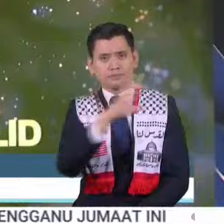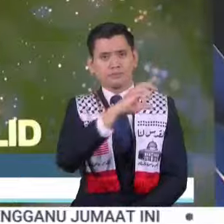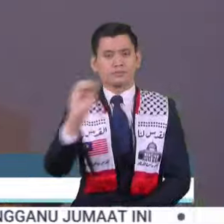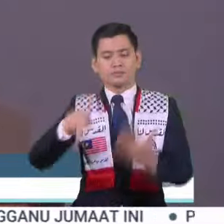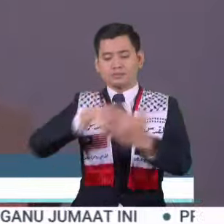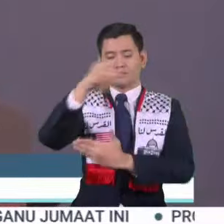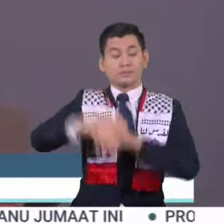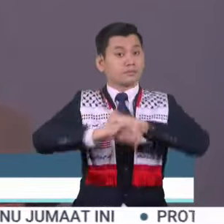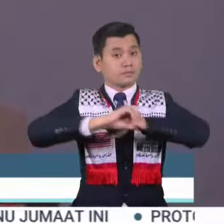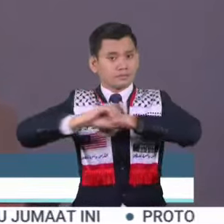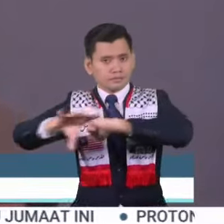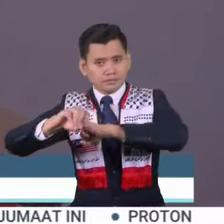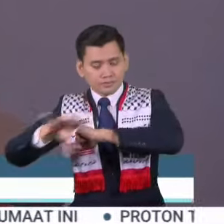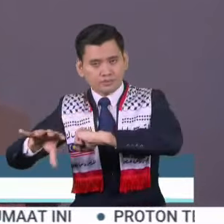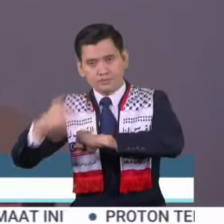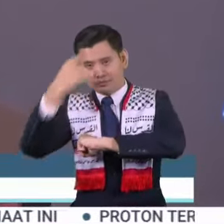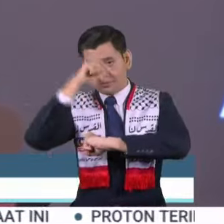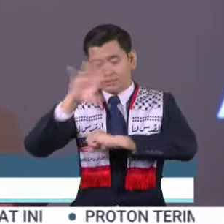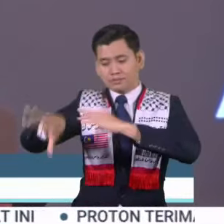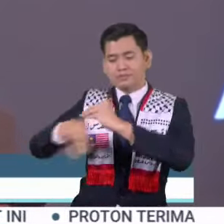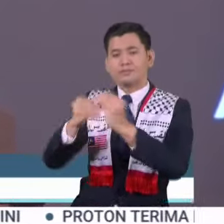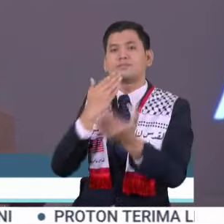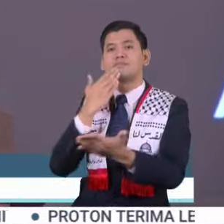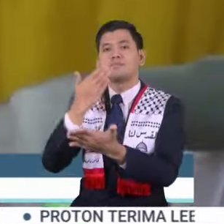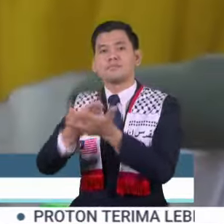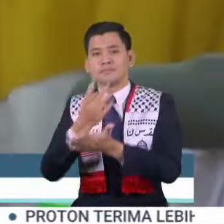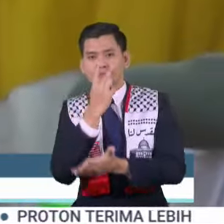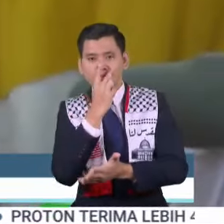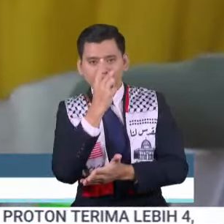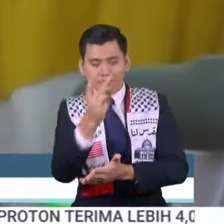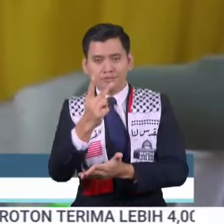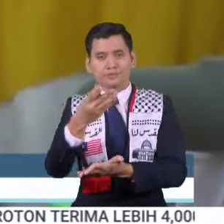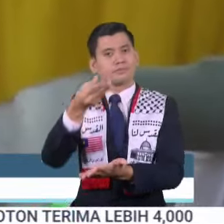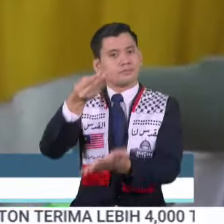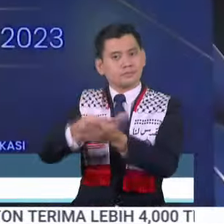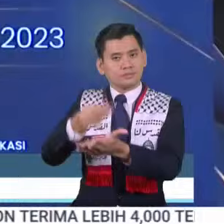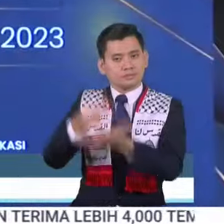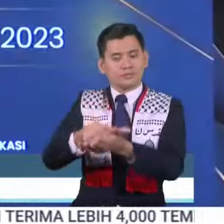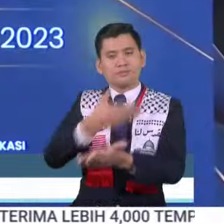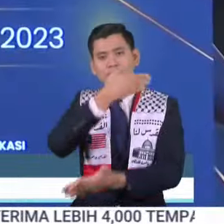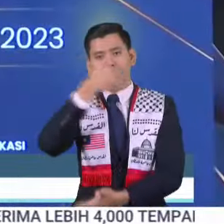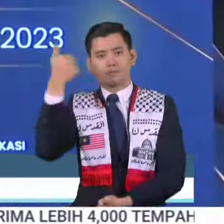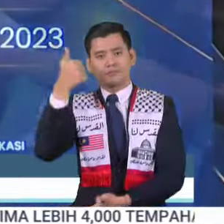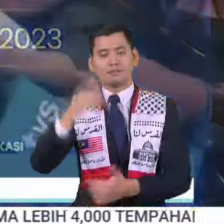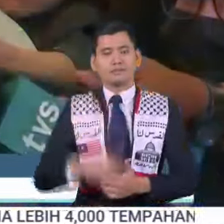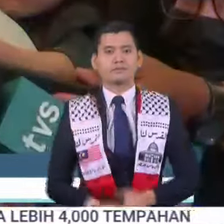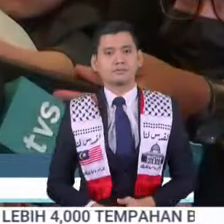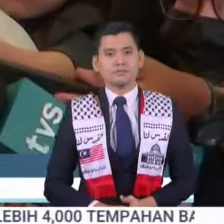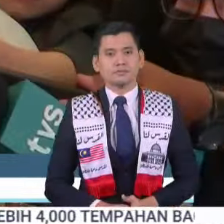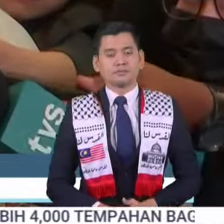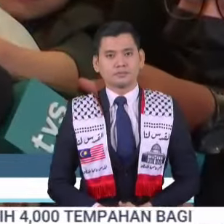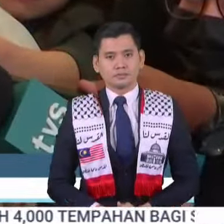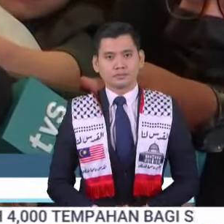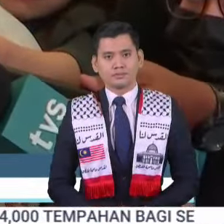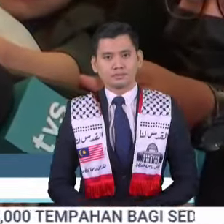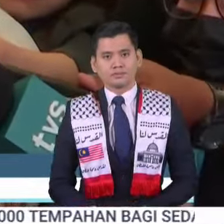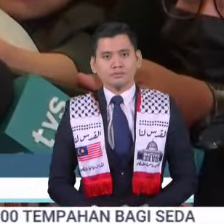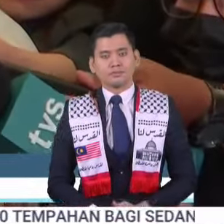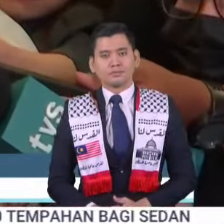pemasaran juga perlu ditambah baik untuk memastikan hasil kutipan lebih baik